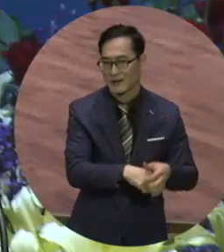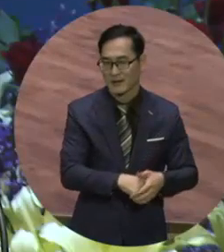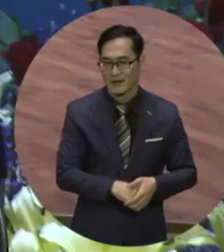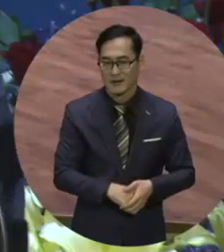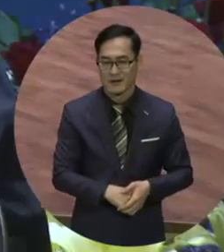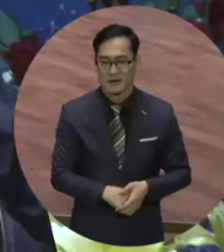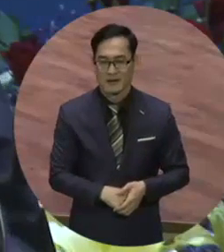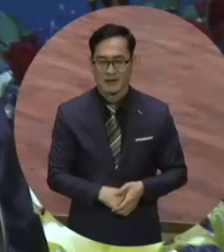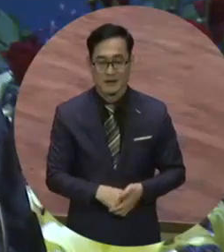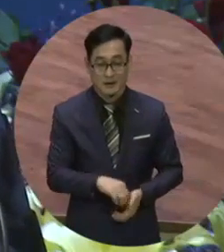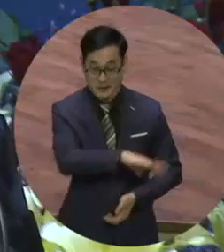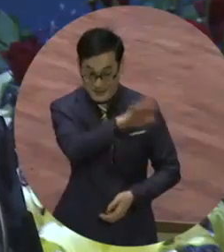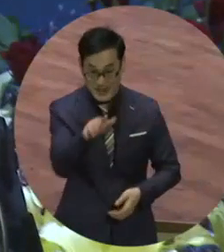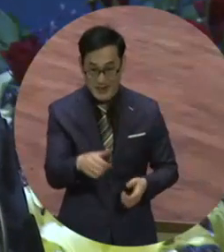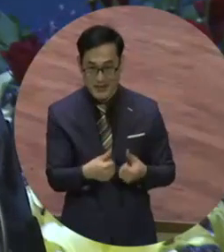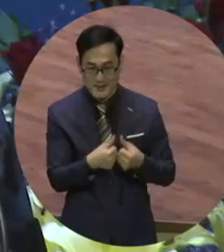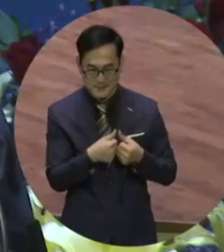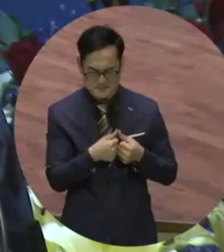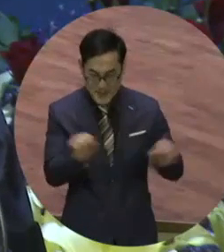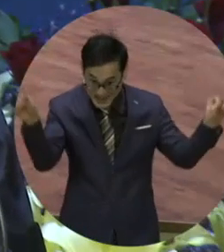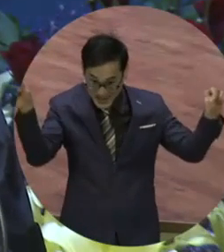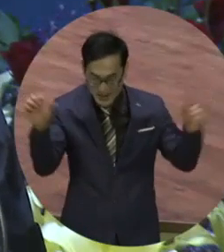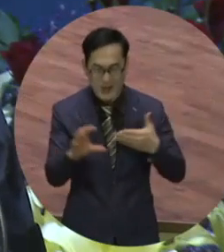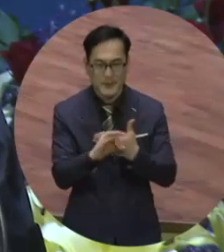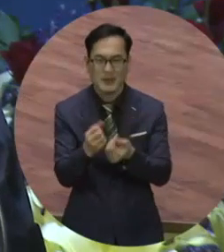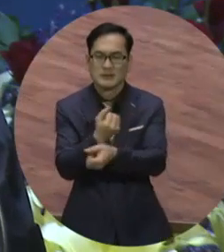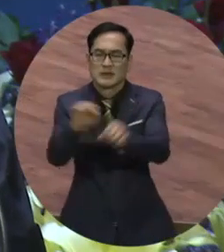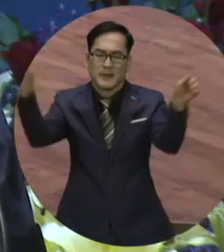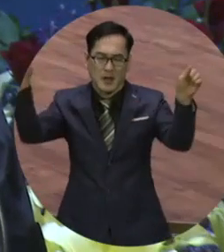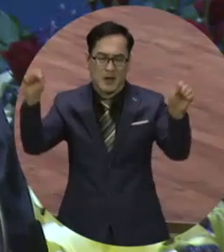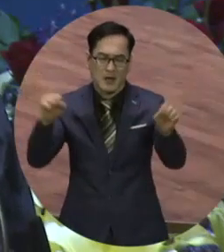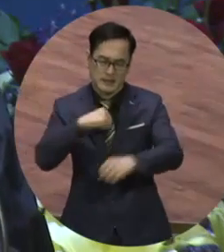깨면, 깨버리면 참 자유하는데.